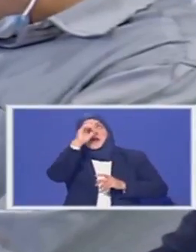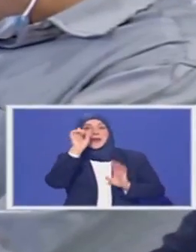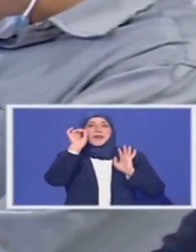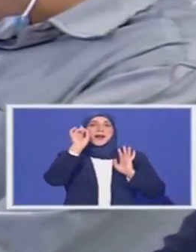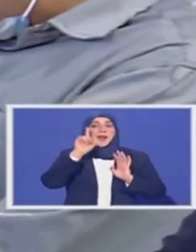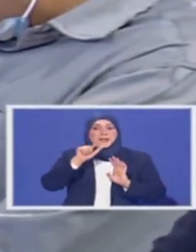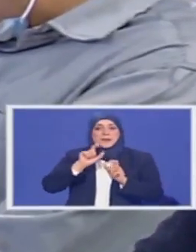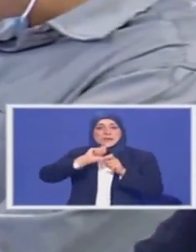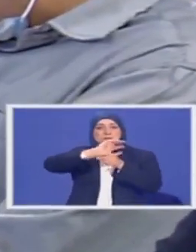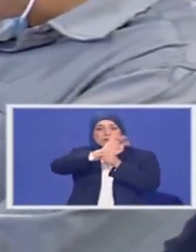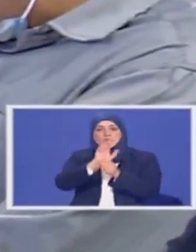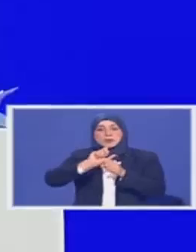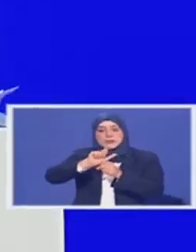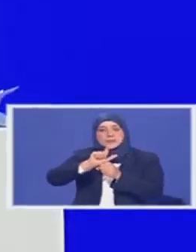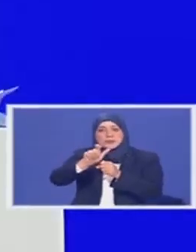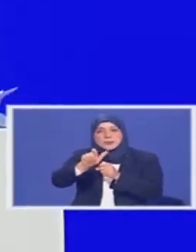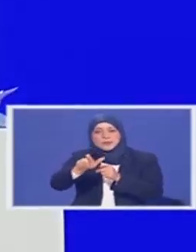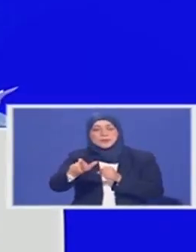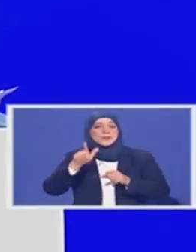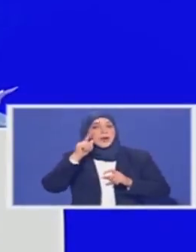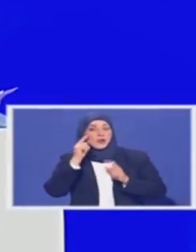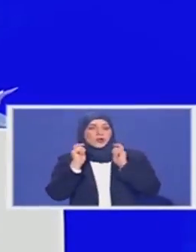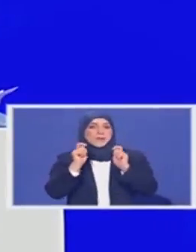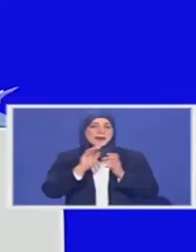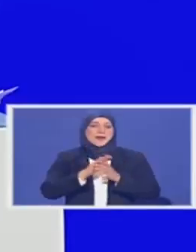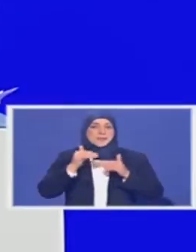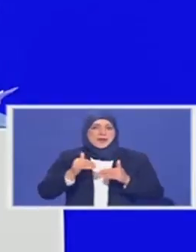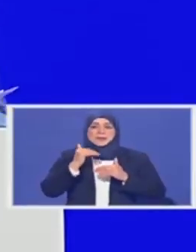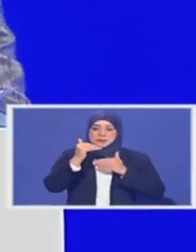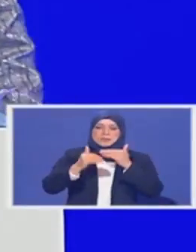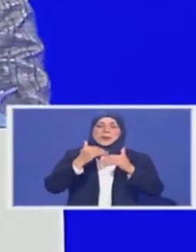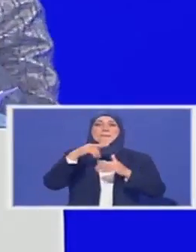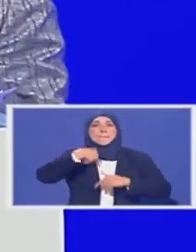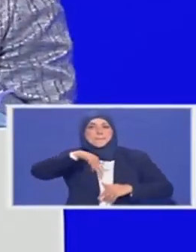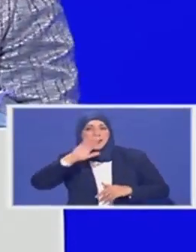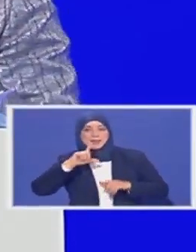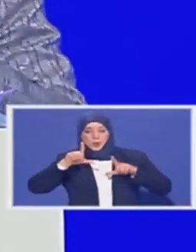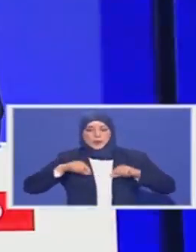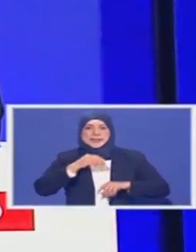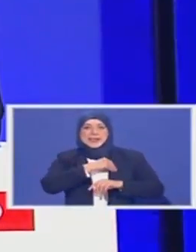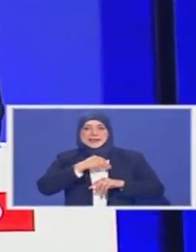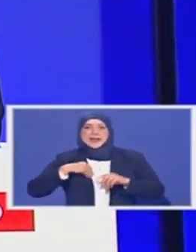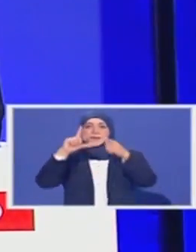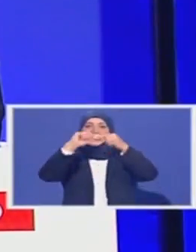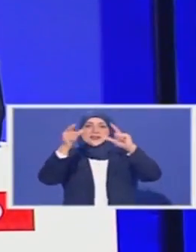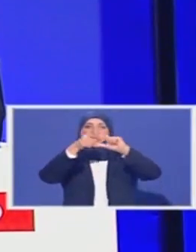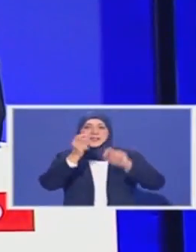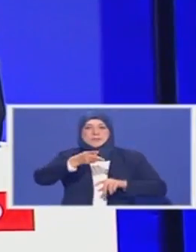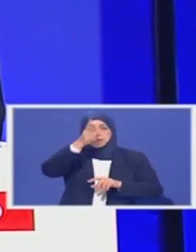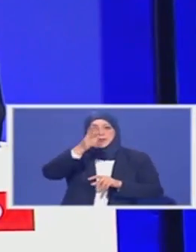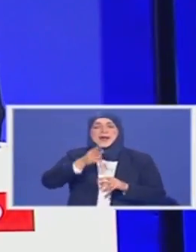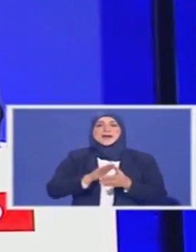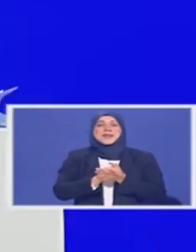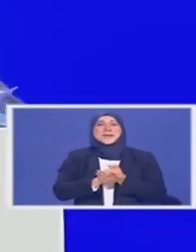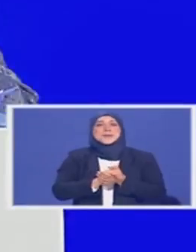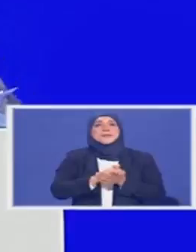يجي فيها انتشار كلاستر او وباء، وهذا باش تقدمه بعد ذلك وزاره معناها الصحه، اما في الذهاب